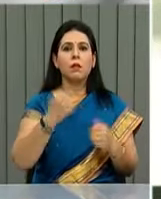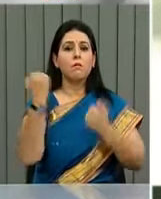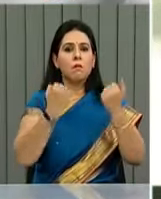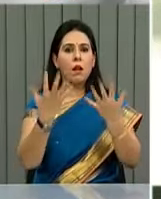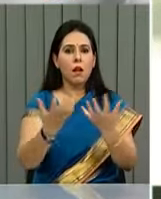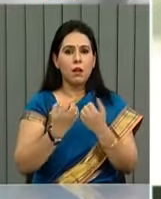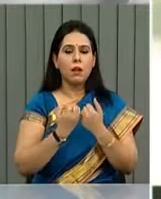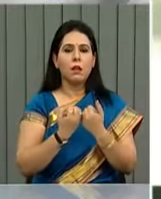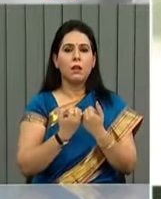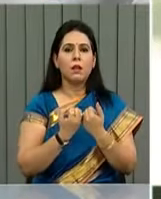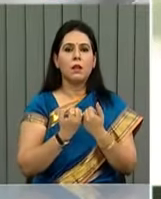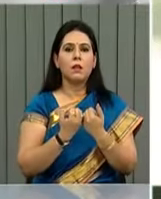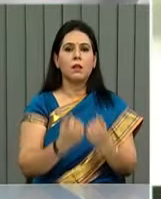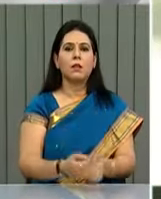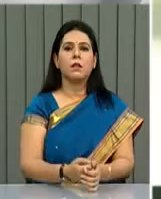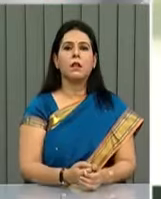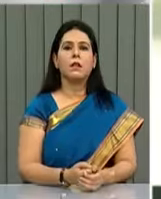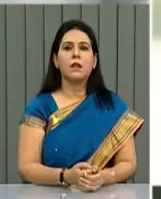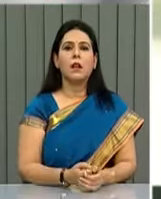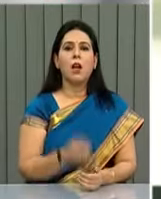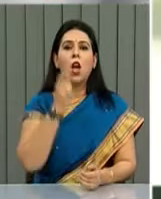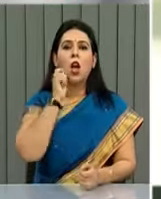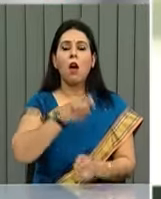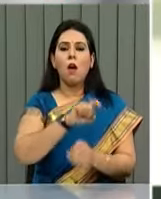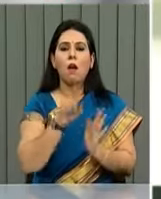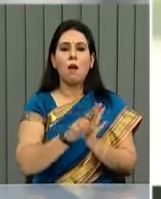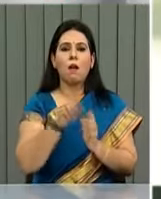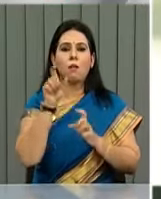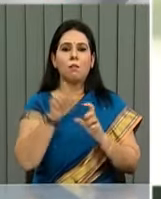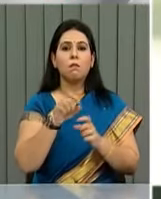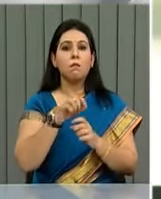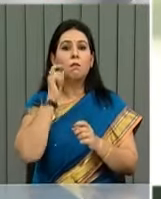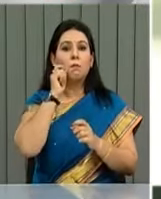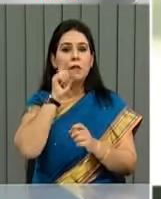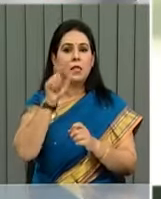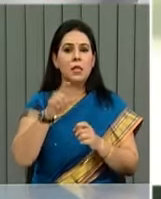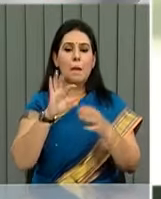खरीदता है, कि हर व्यक्ति को बैंक से जोड़ा जाए।